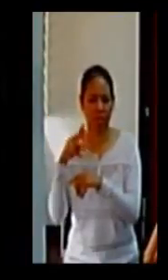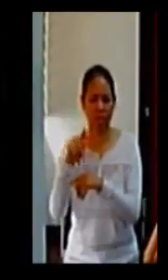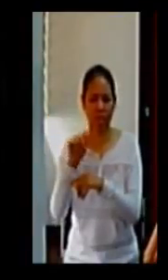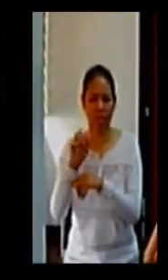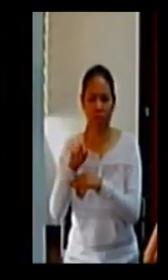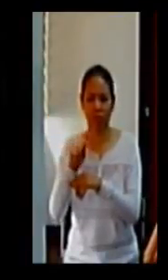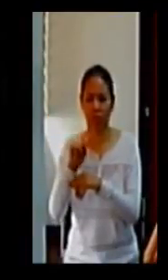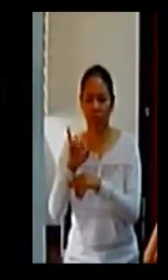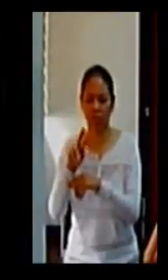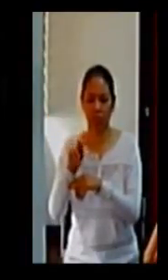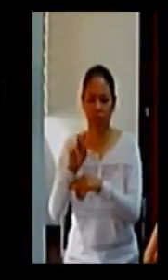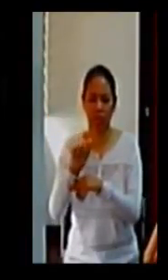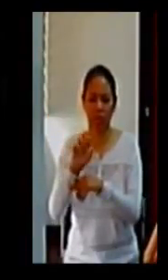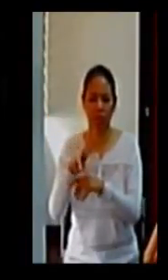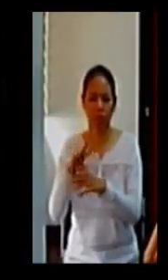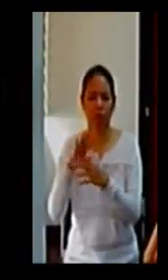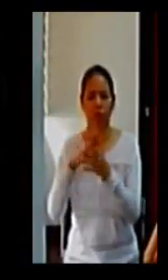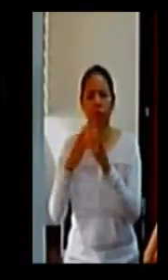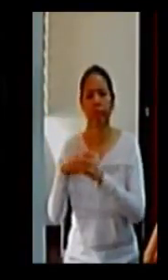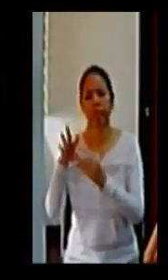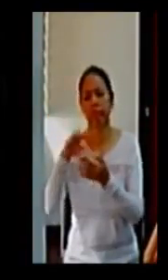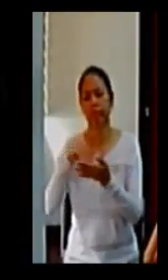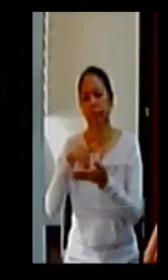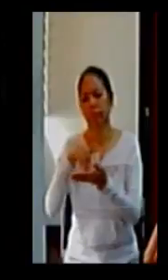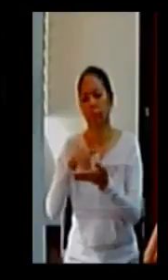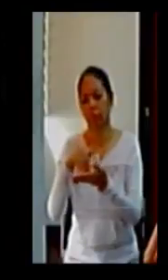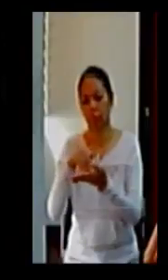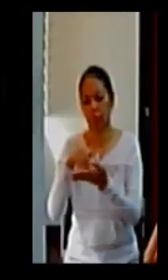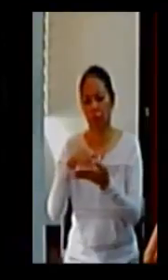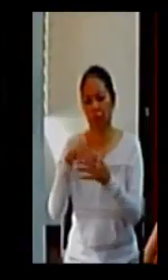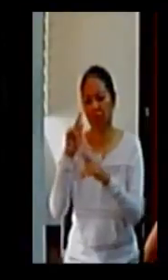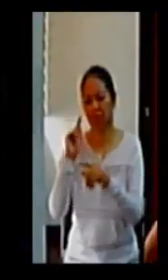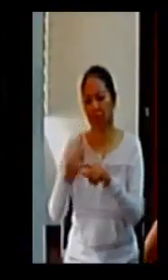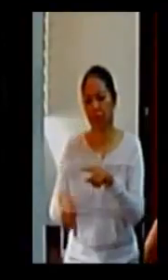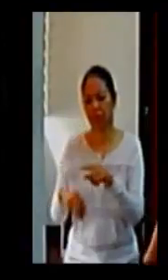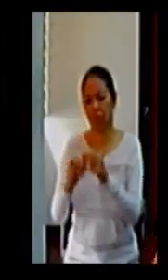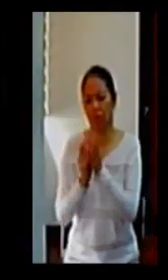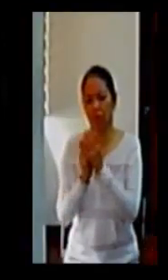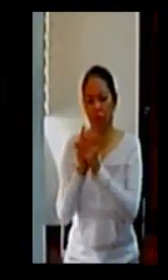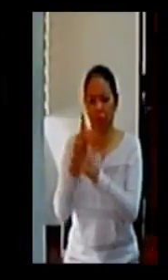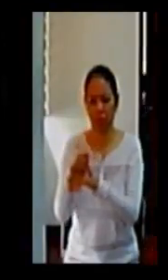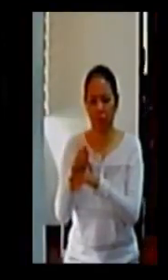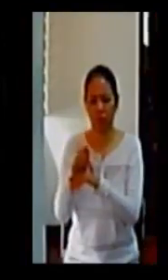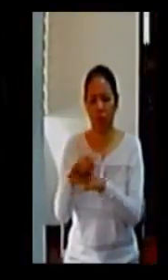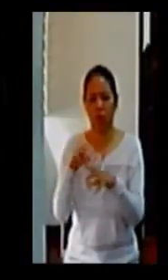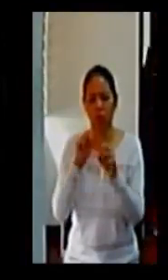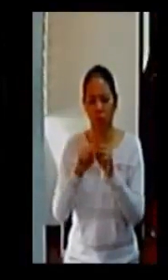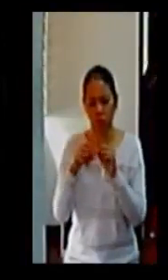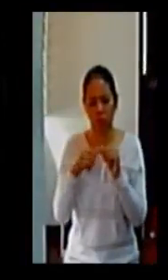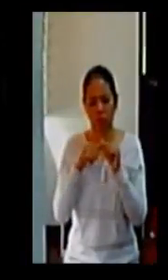So tinuloy-tuloy na yung newly introduced na variety.